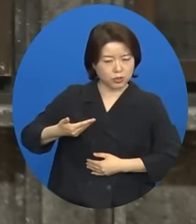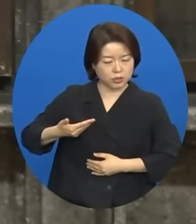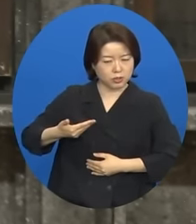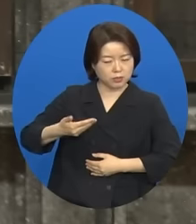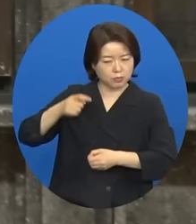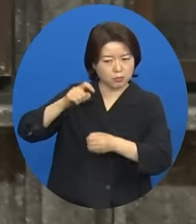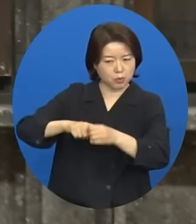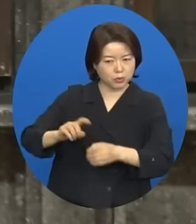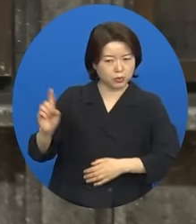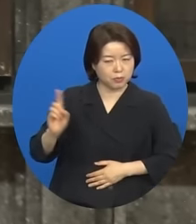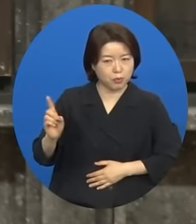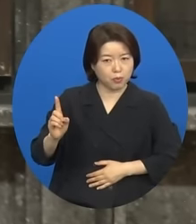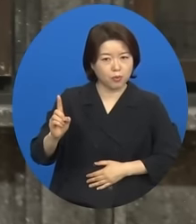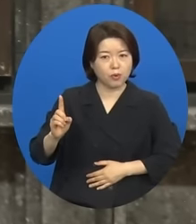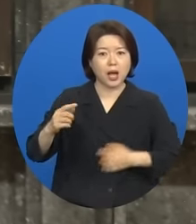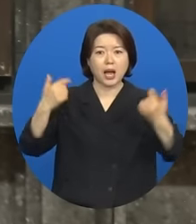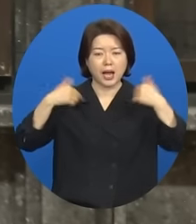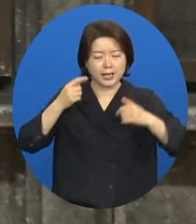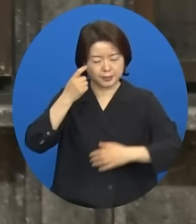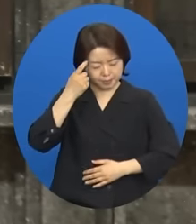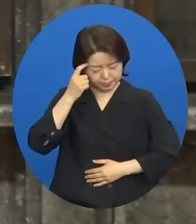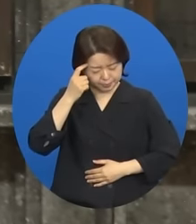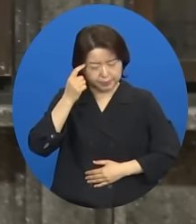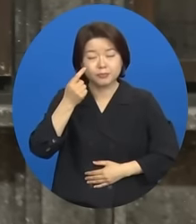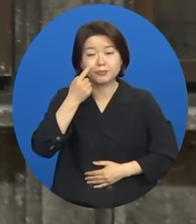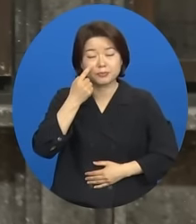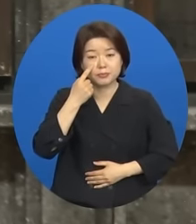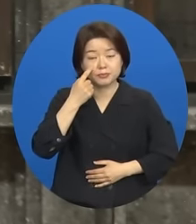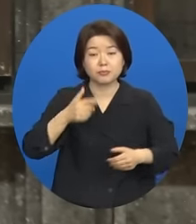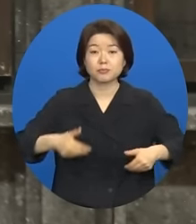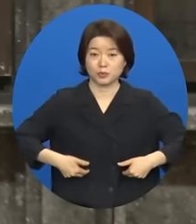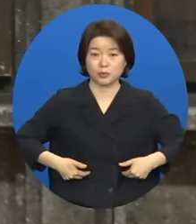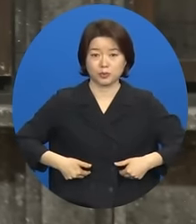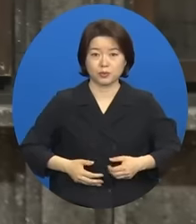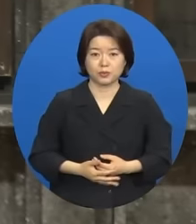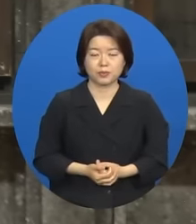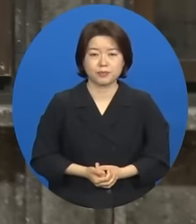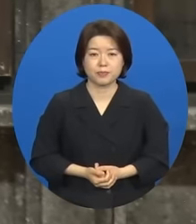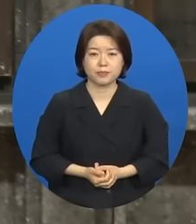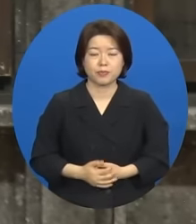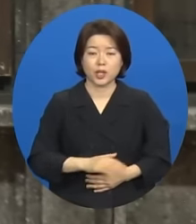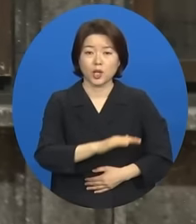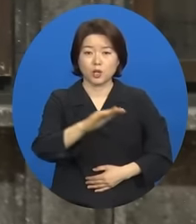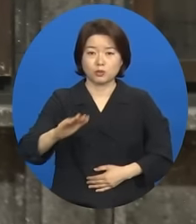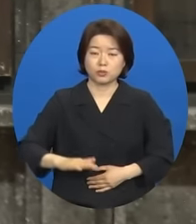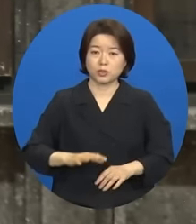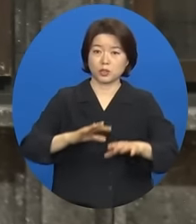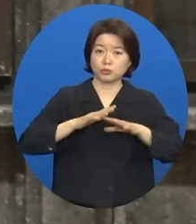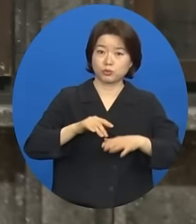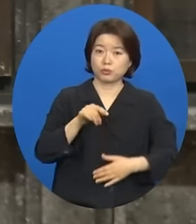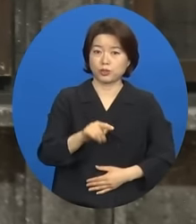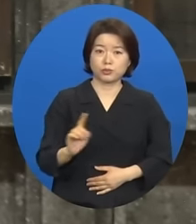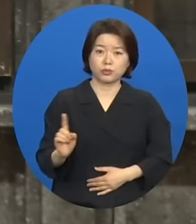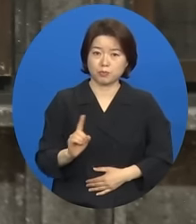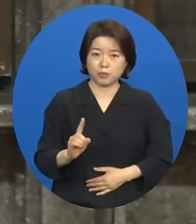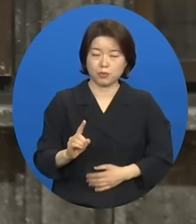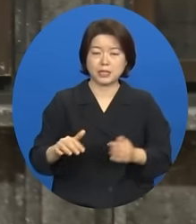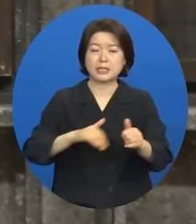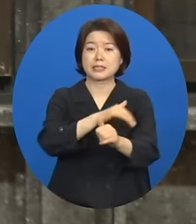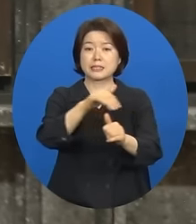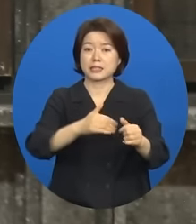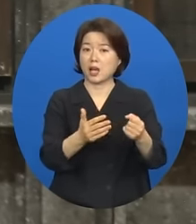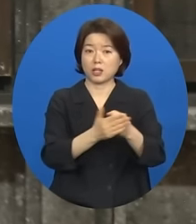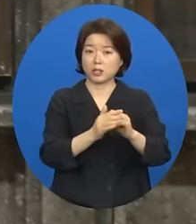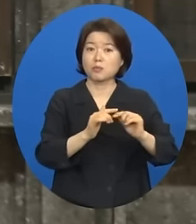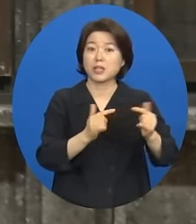것이 무엇일까를 늘 염두해야 된다는 거예요. 지금 우리가 두려워하는 것은요 상황 때문이라기보다